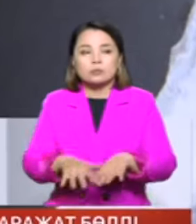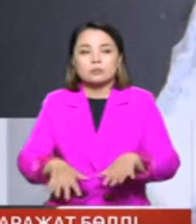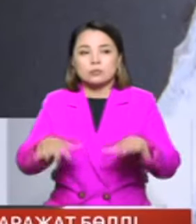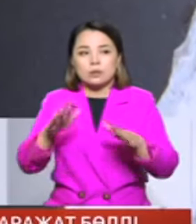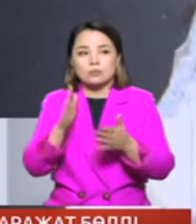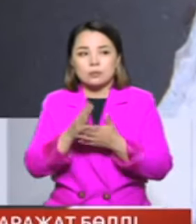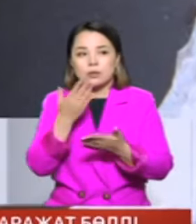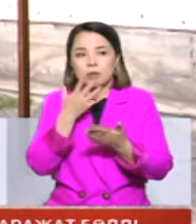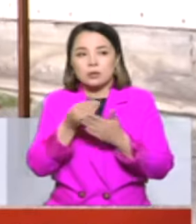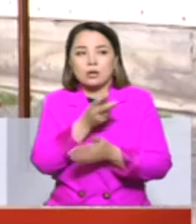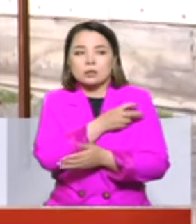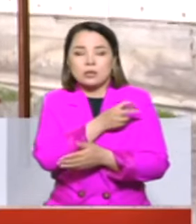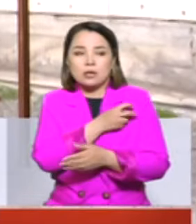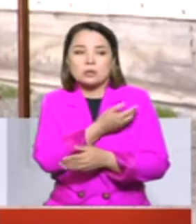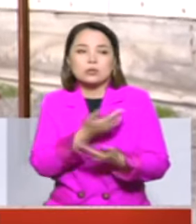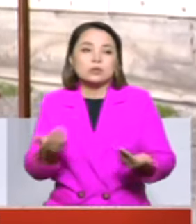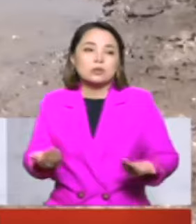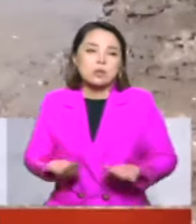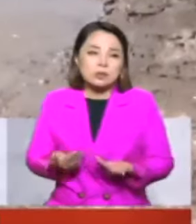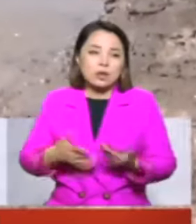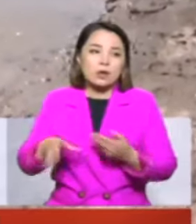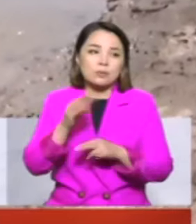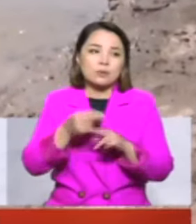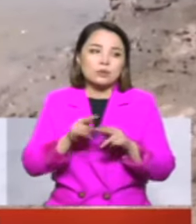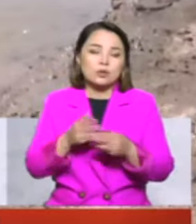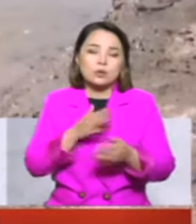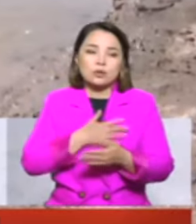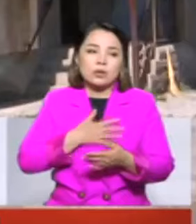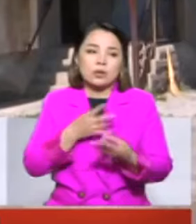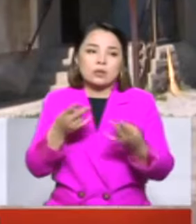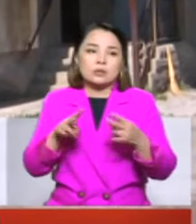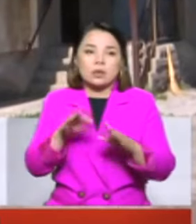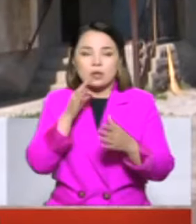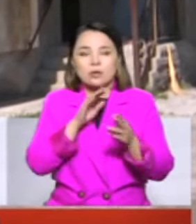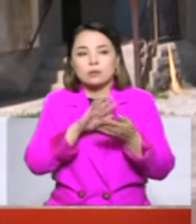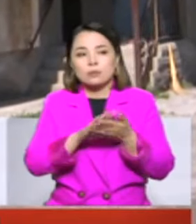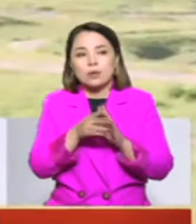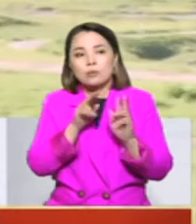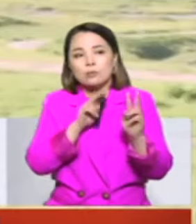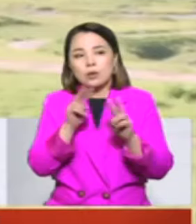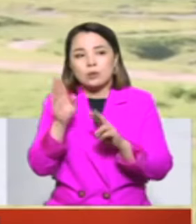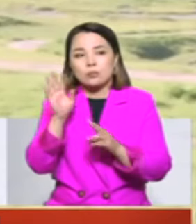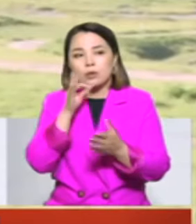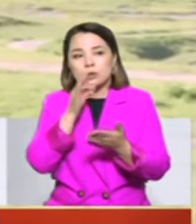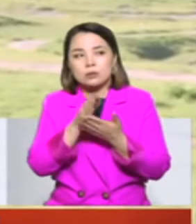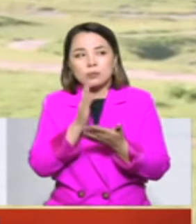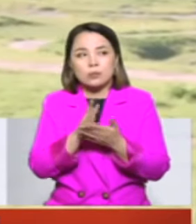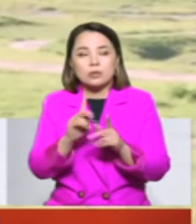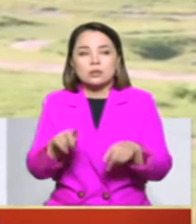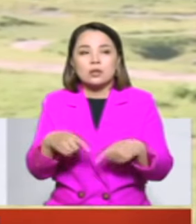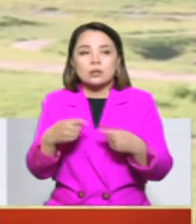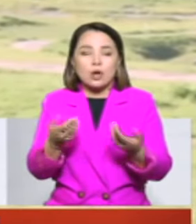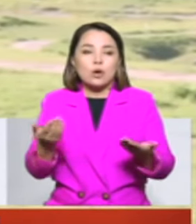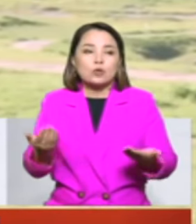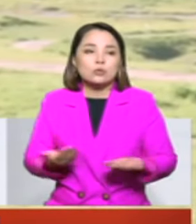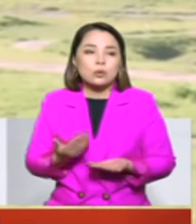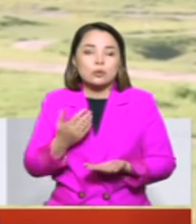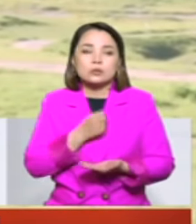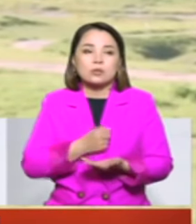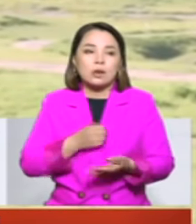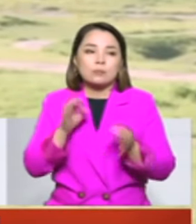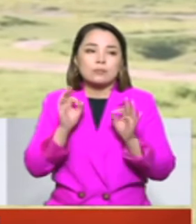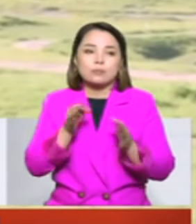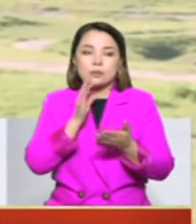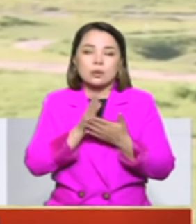Ал санитар дәрігерлер тұрғындардың алаңдауына еш негіз жоқ, жағдай бақылауымызда, дейді. Данный вопрос. Тұрғындардың наразылығы